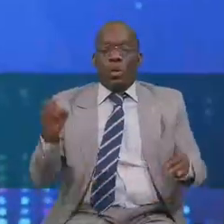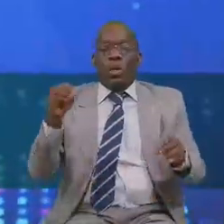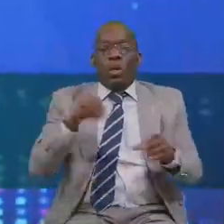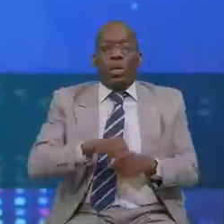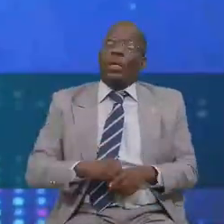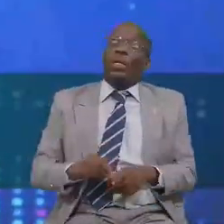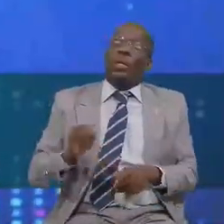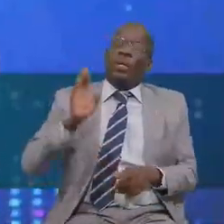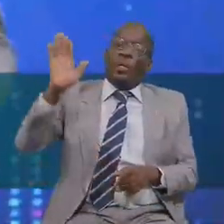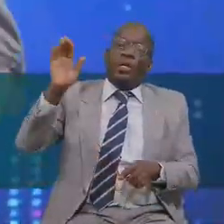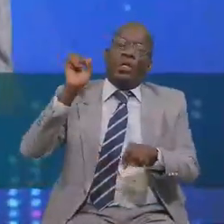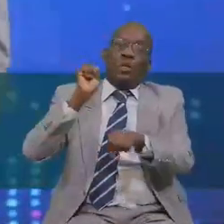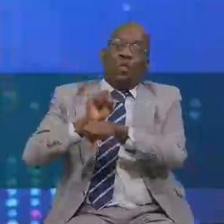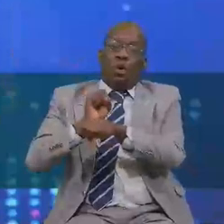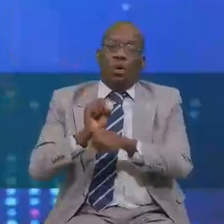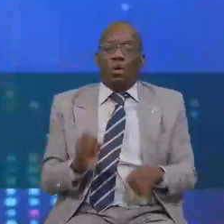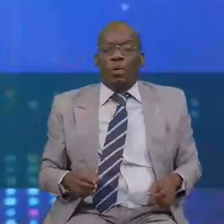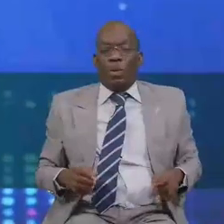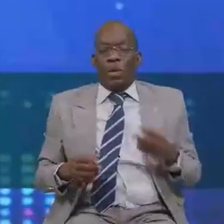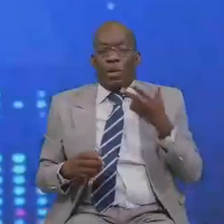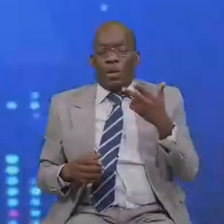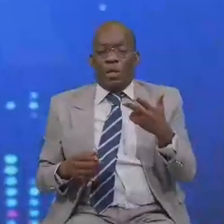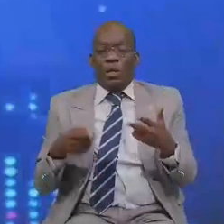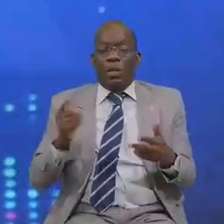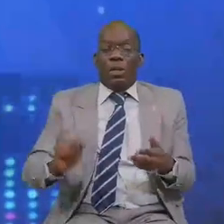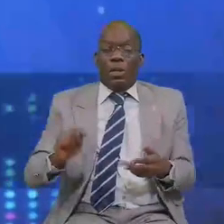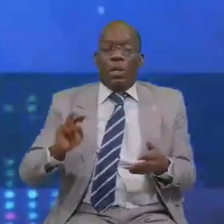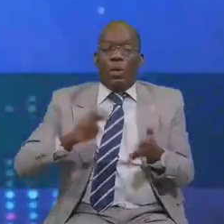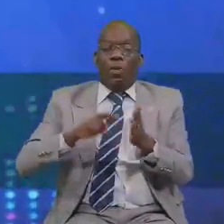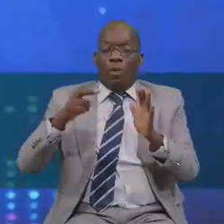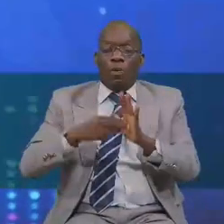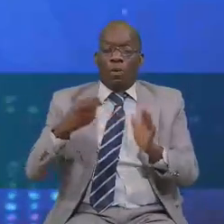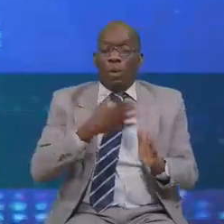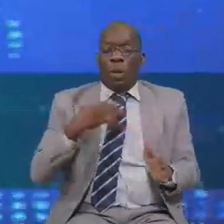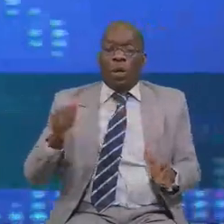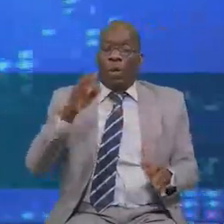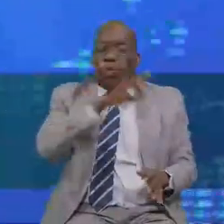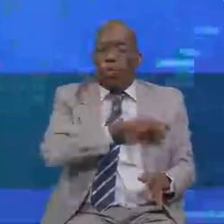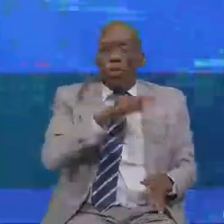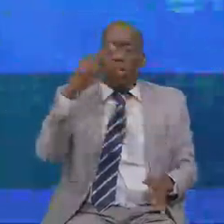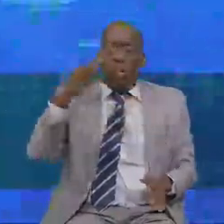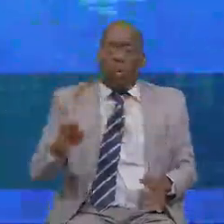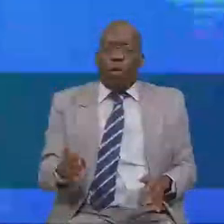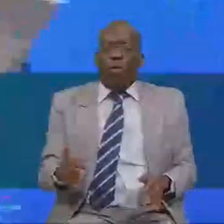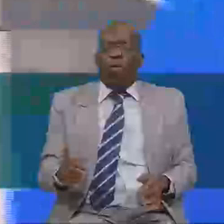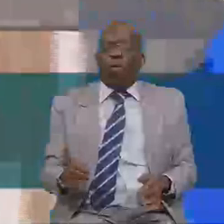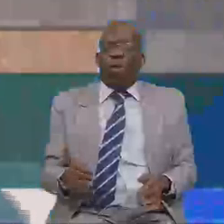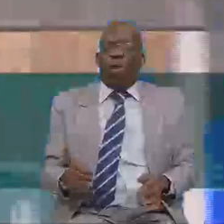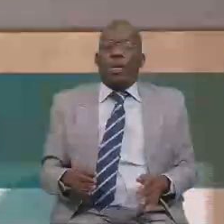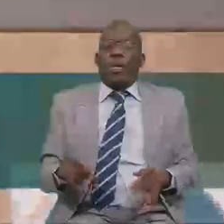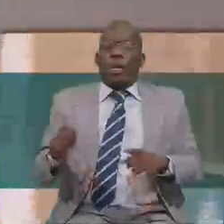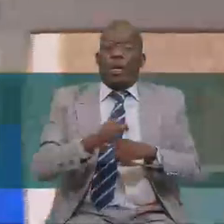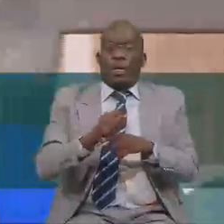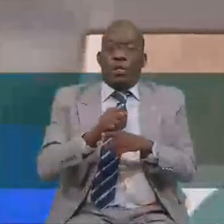sa commission. Troisième élément, c'est le but et le profit des soldats domptables pour